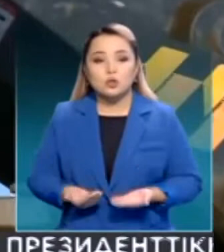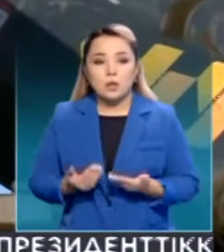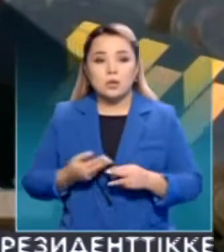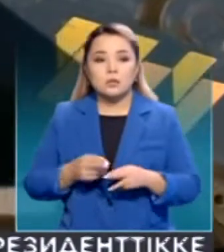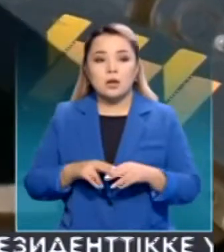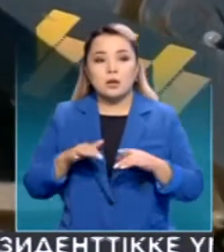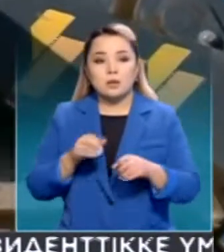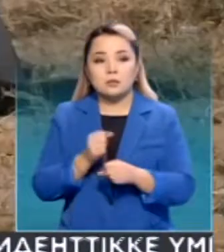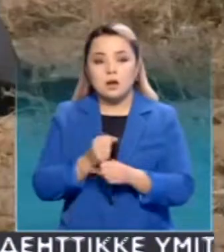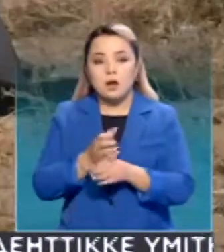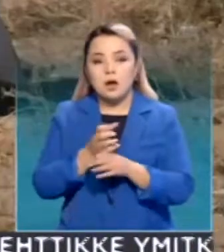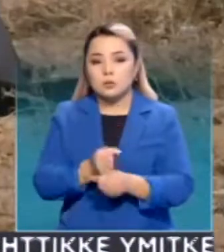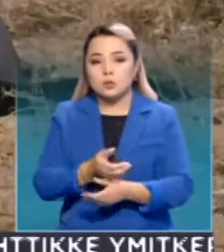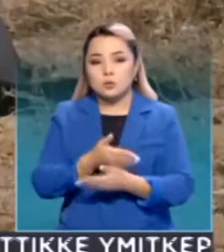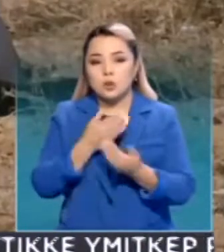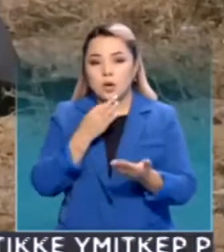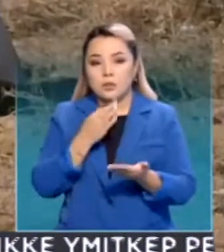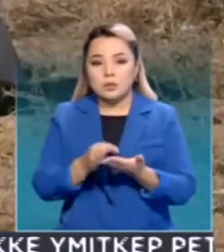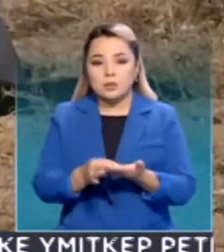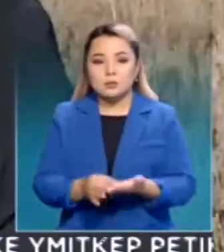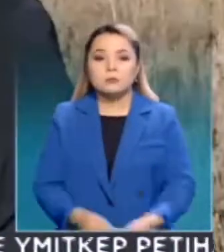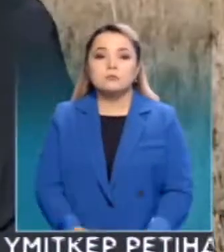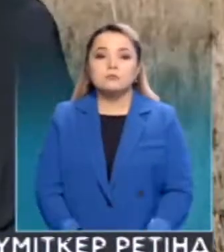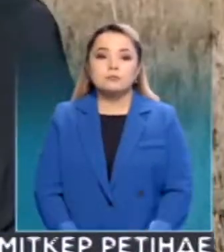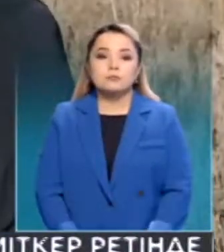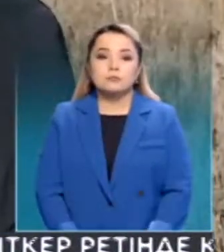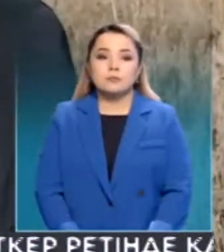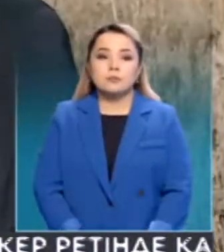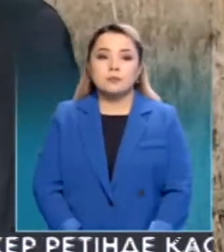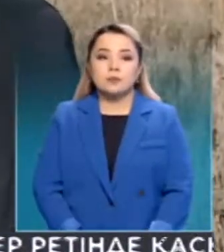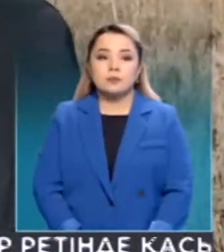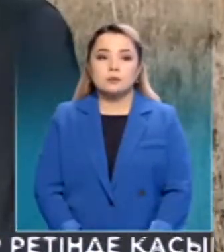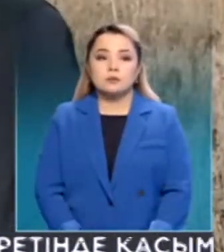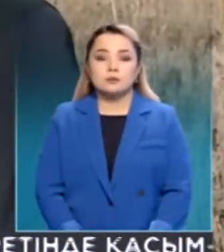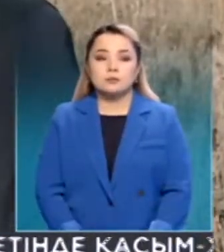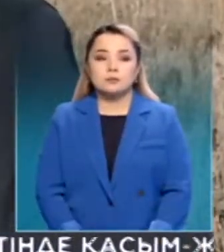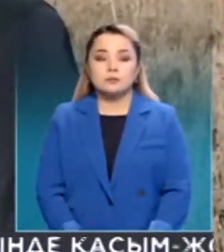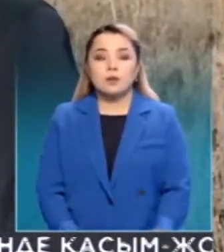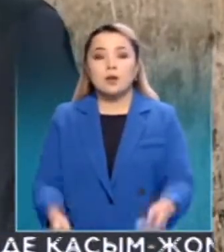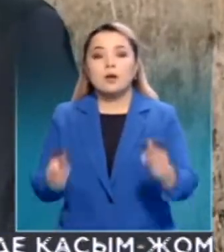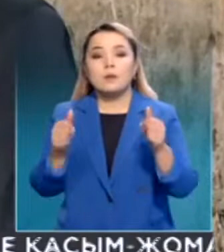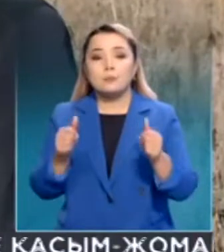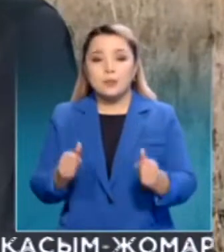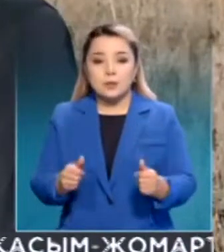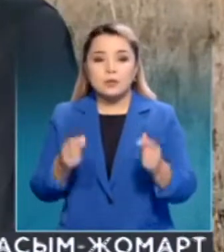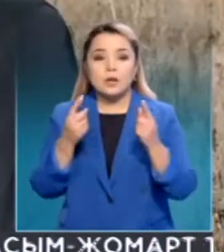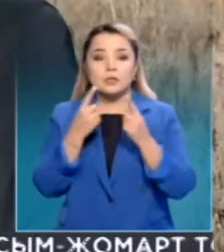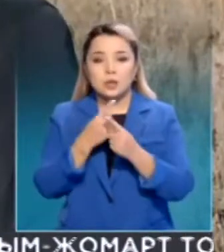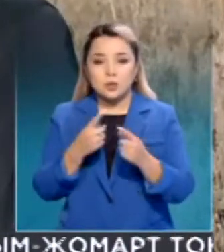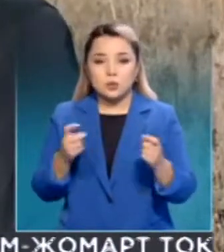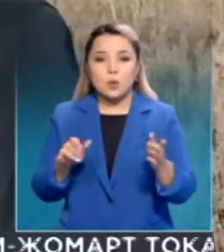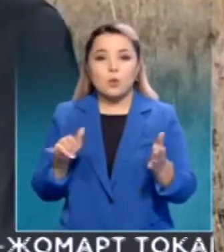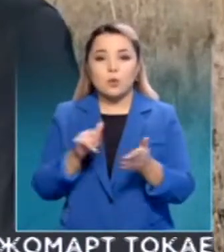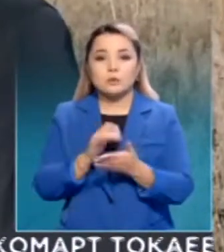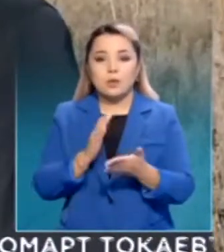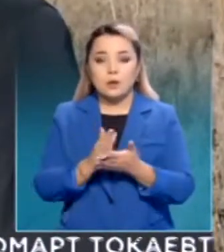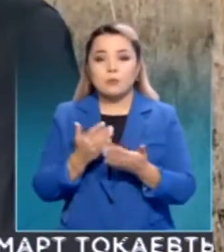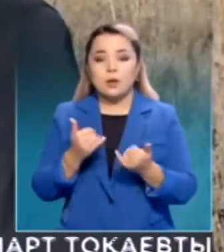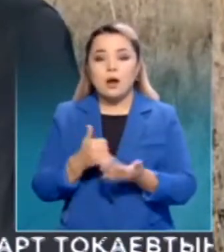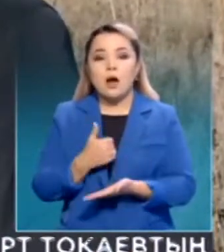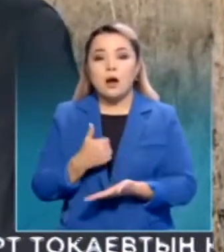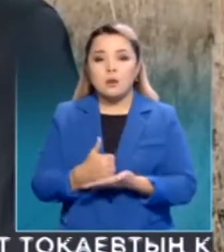әрекеті азаймай отырғанын айтады. Белгіде ескертулерді де қойдық. Онда барлық